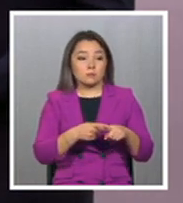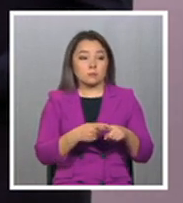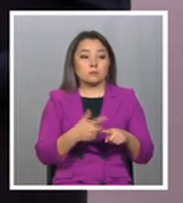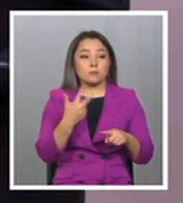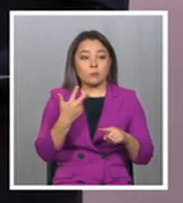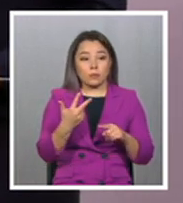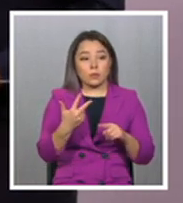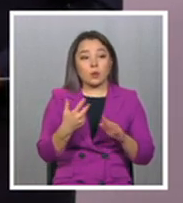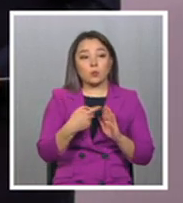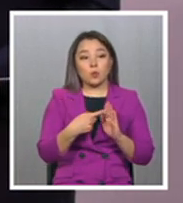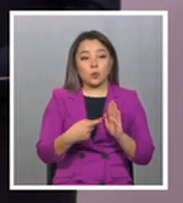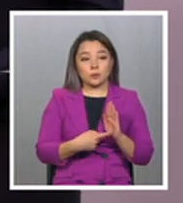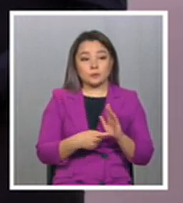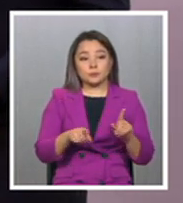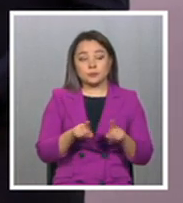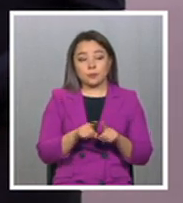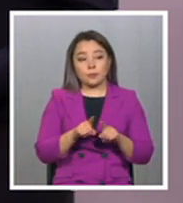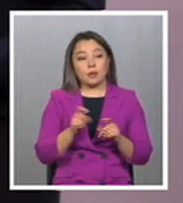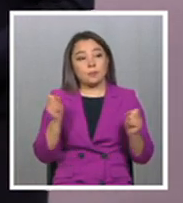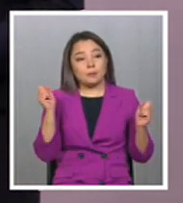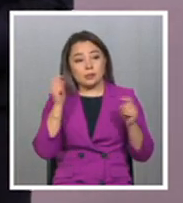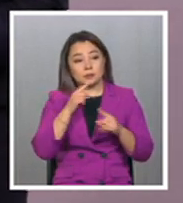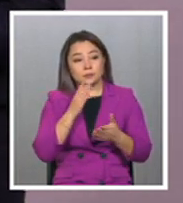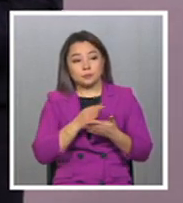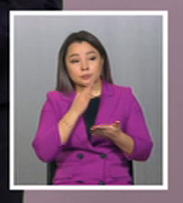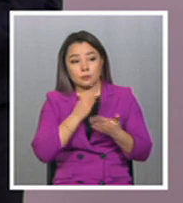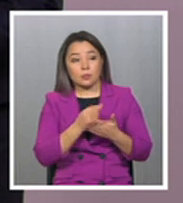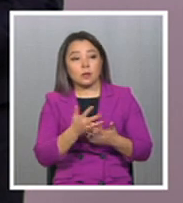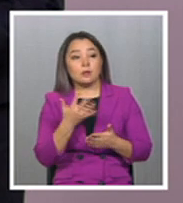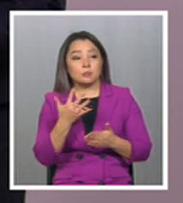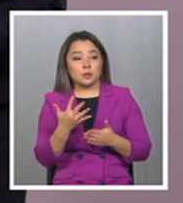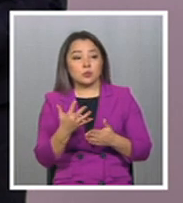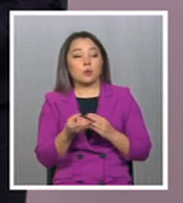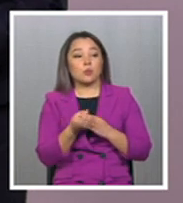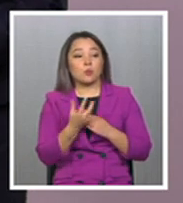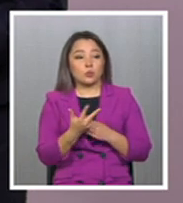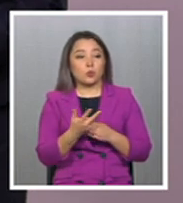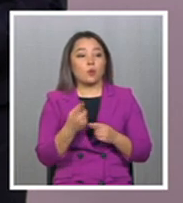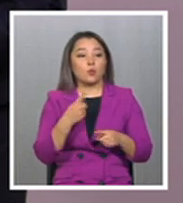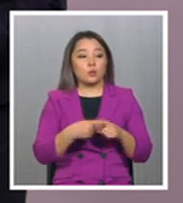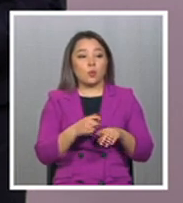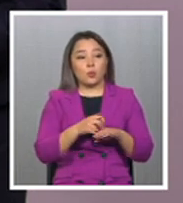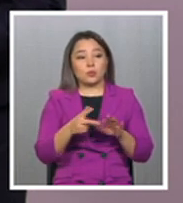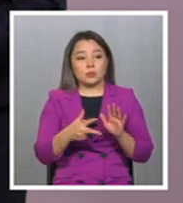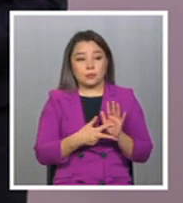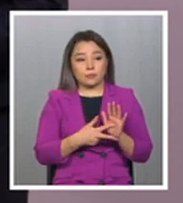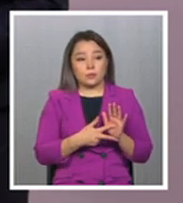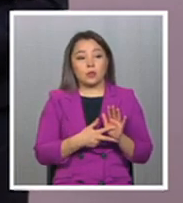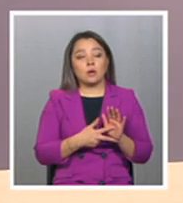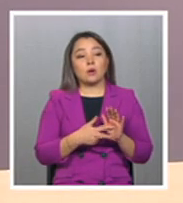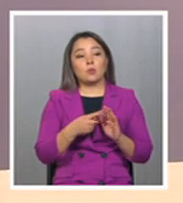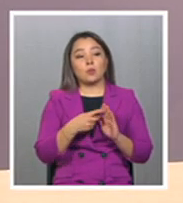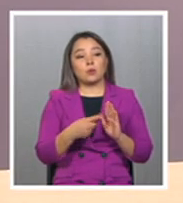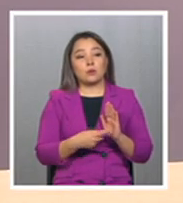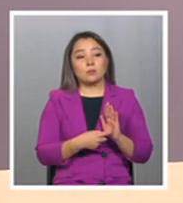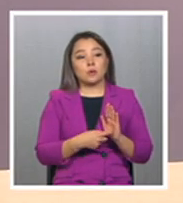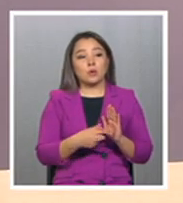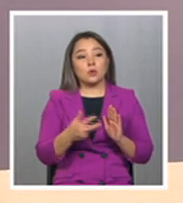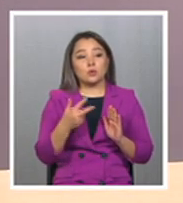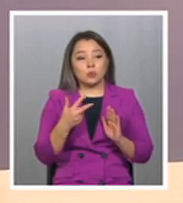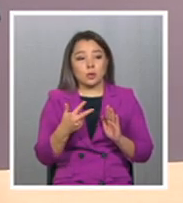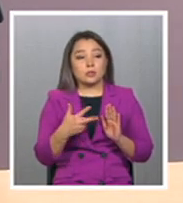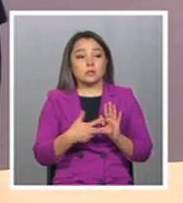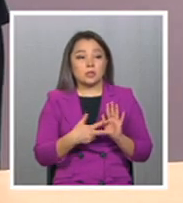3-ке бөлінетіндігі белгілі. 5 пен 13-тің қосындысы 18, 3-ке бөлінеді. 8